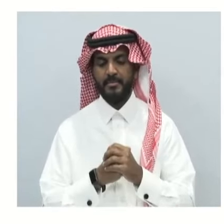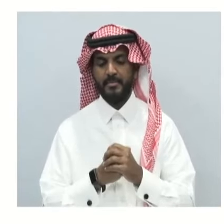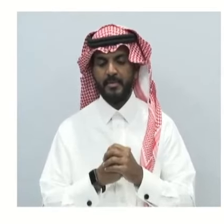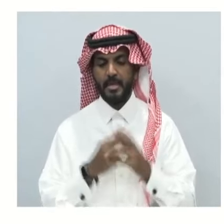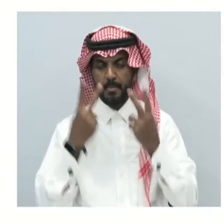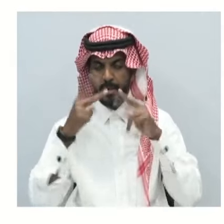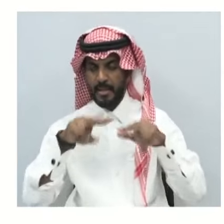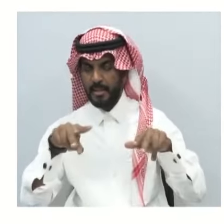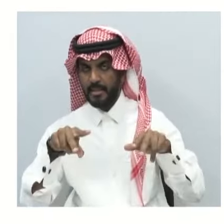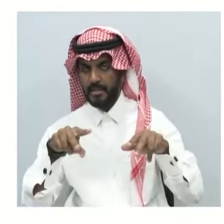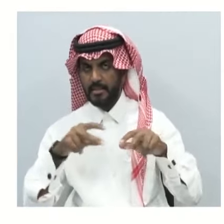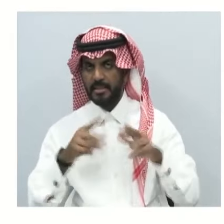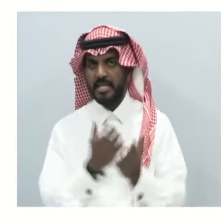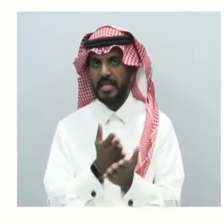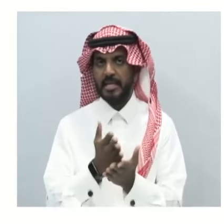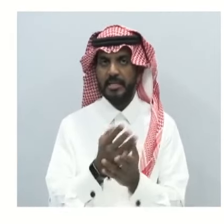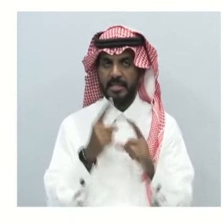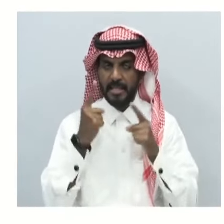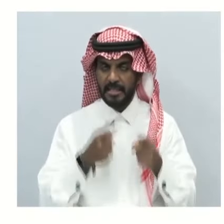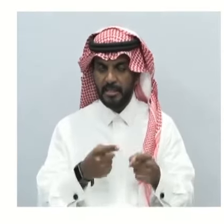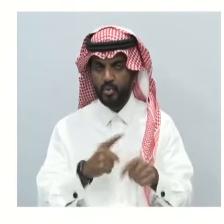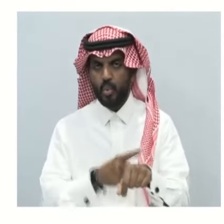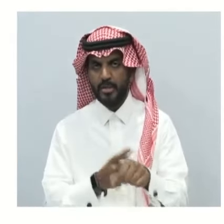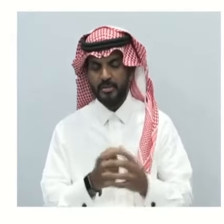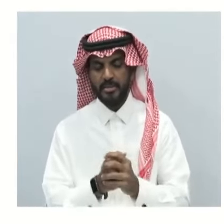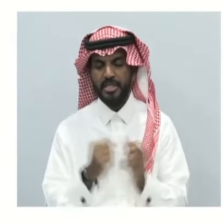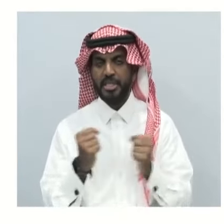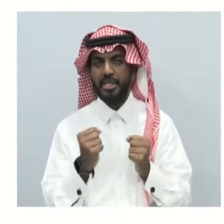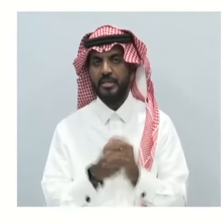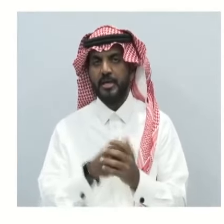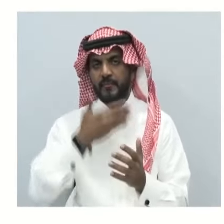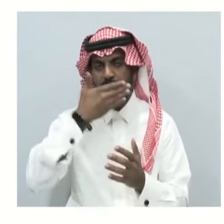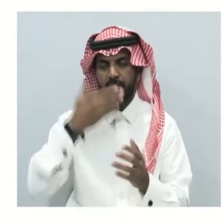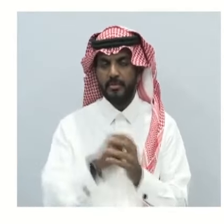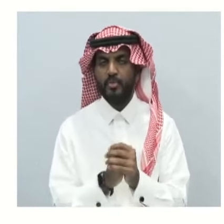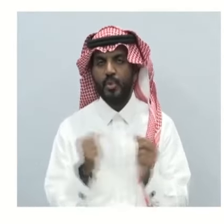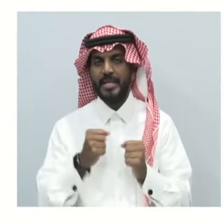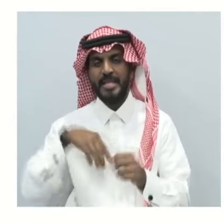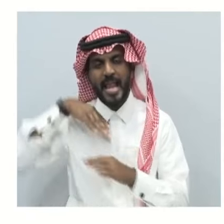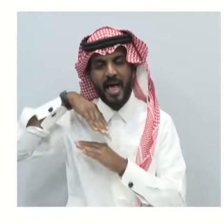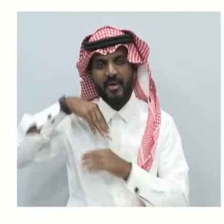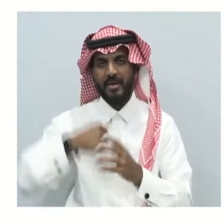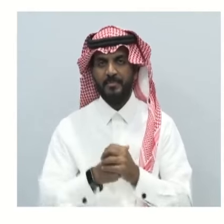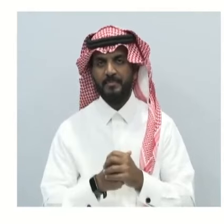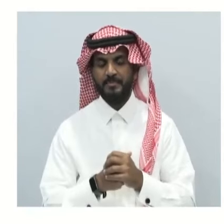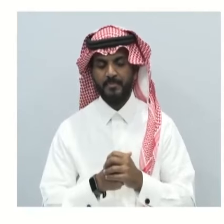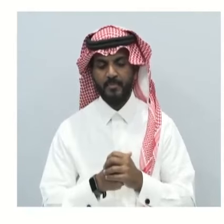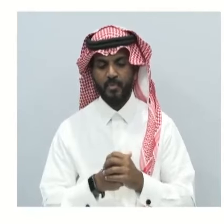ابحث عن طريق تحديد وقتي عيد الفطر وعيد الاضحى